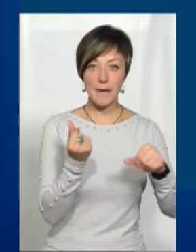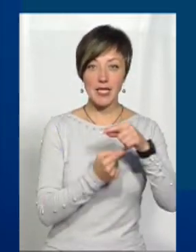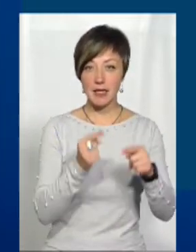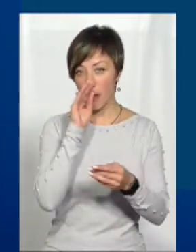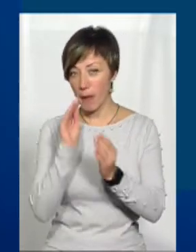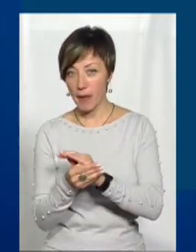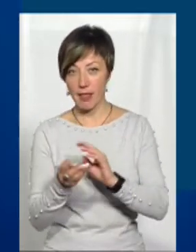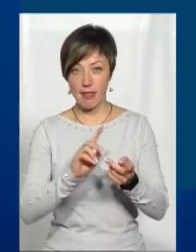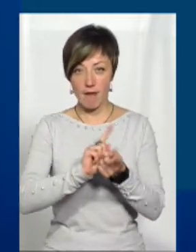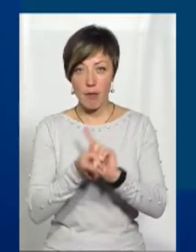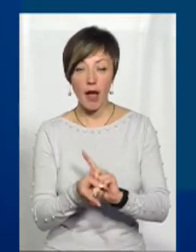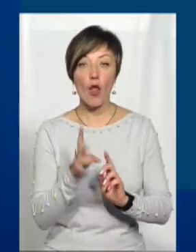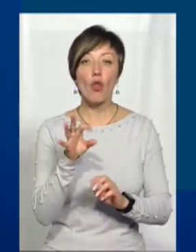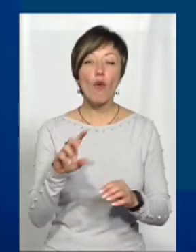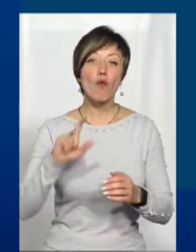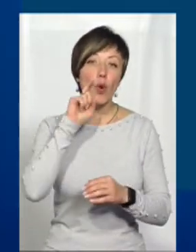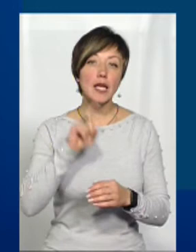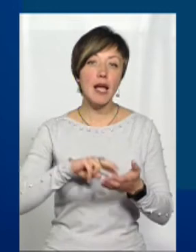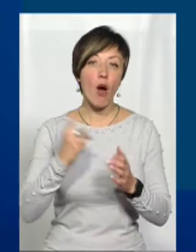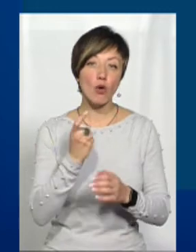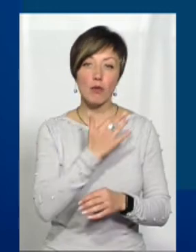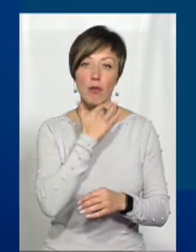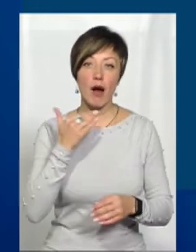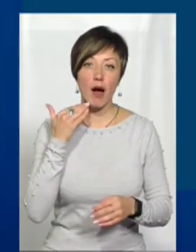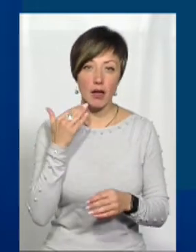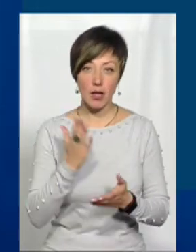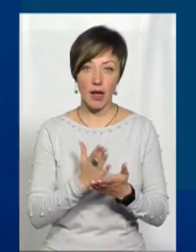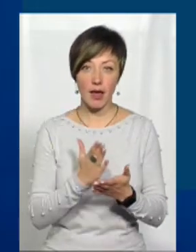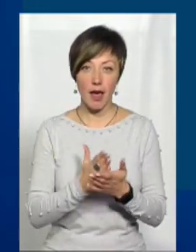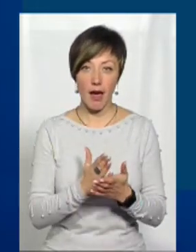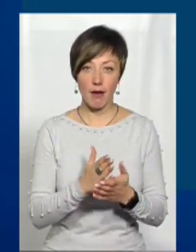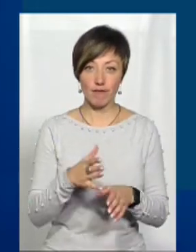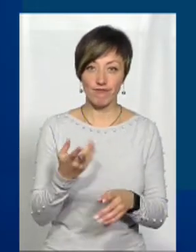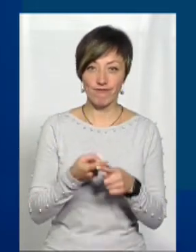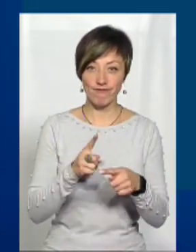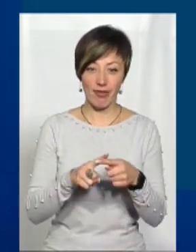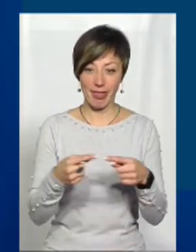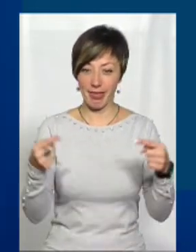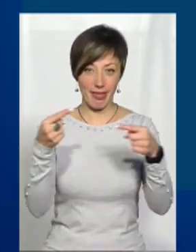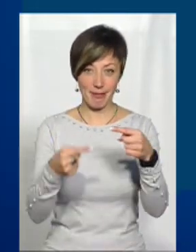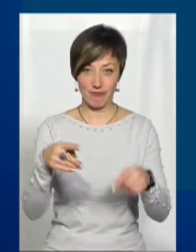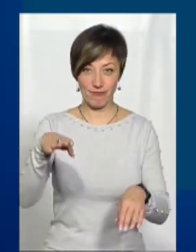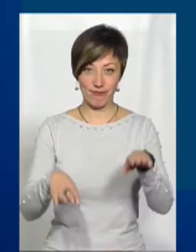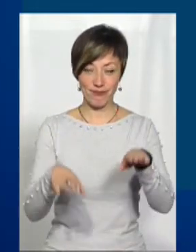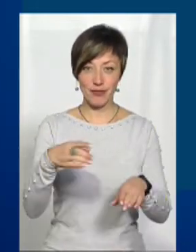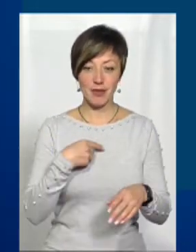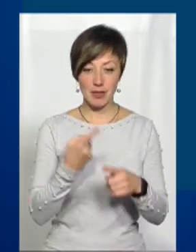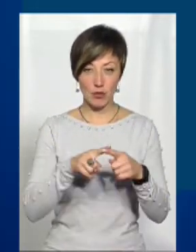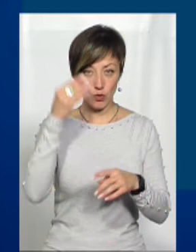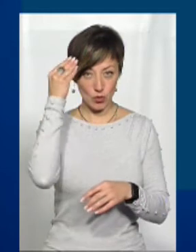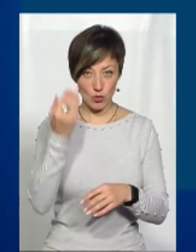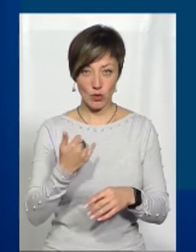в тінь. Але, знову ж таки, в українській економіці є дуже багато перекосів в цьому аспекті, особливо з цієї точки зору, на яку я тільки що